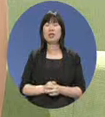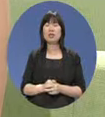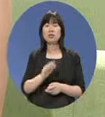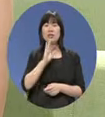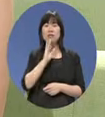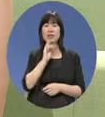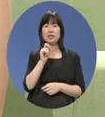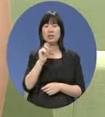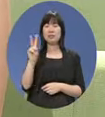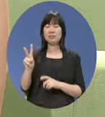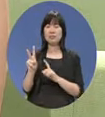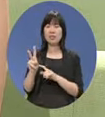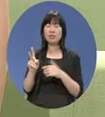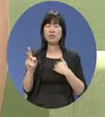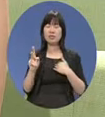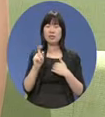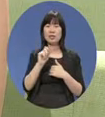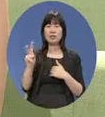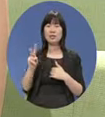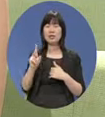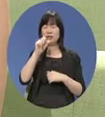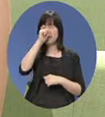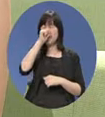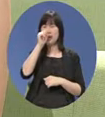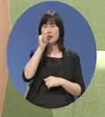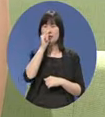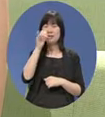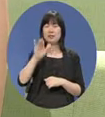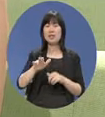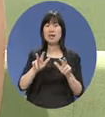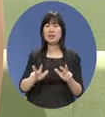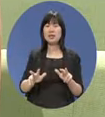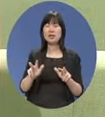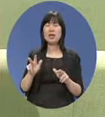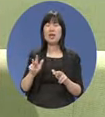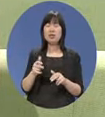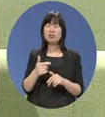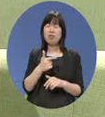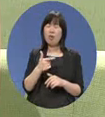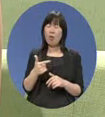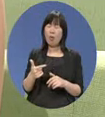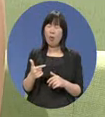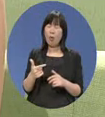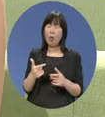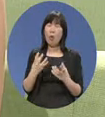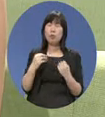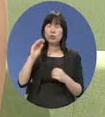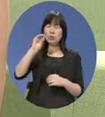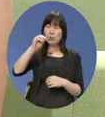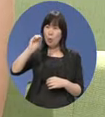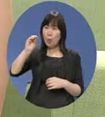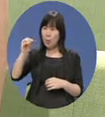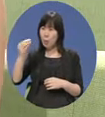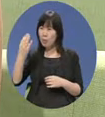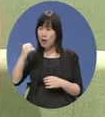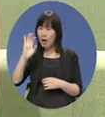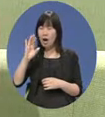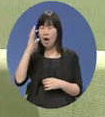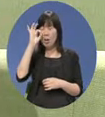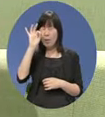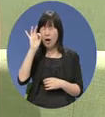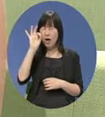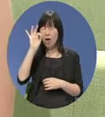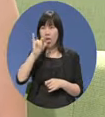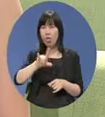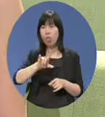이제 텔레비전 뭐 저도 텔레비전 굉장히 좋아하지만 요새는 채널이 너무 많아가지고 그게 문제거든요. 네. 봐도 봐도 끝이 없어서.